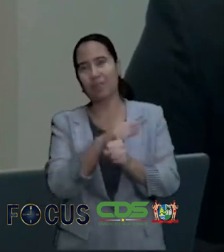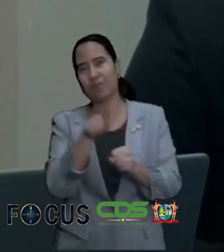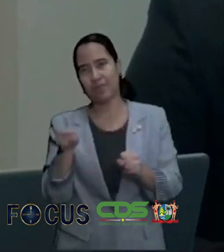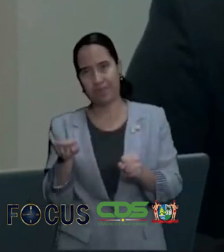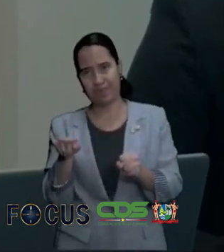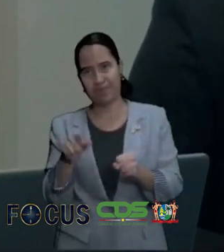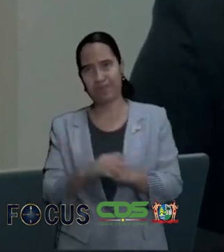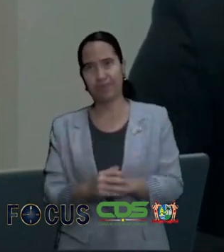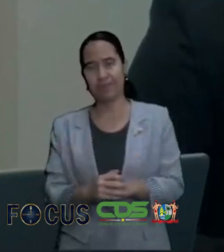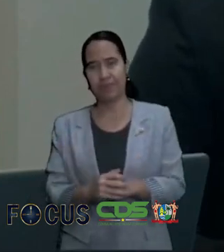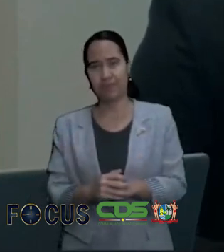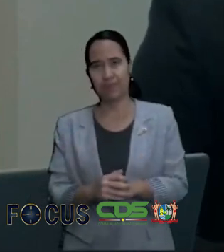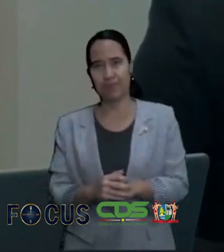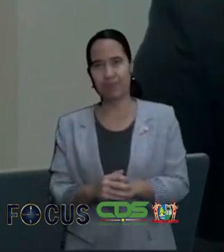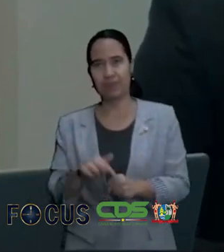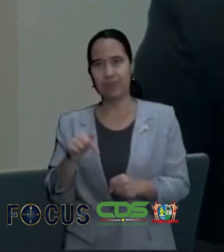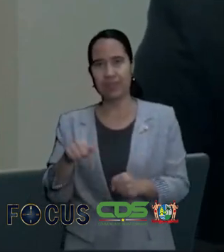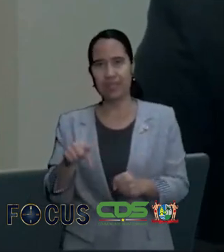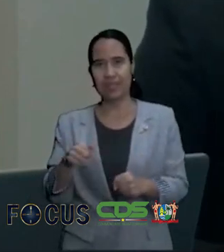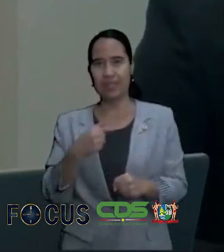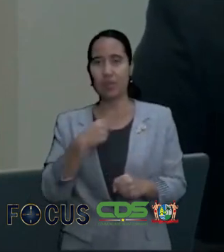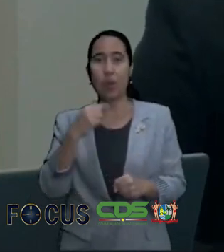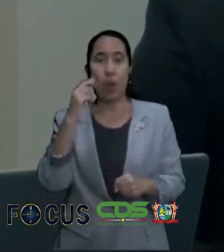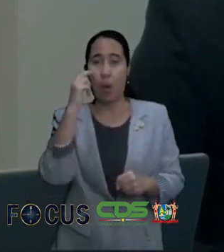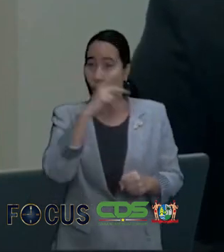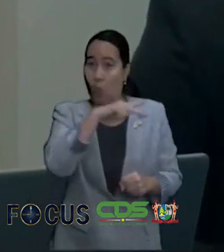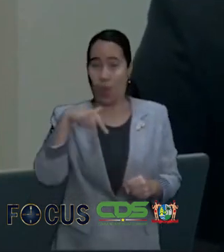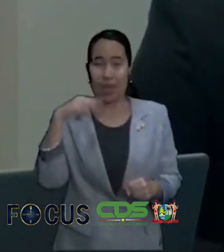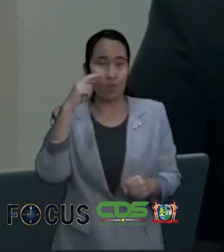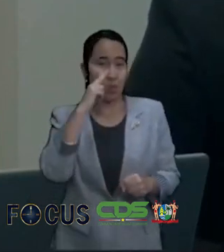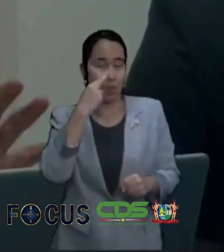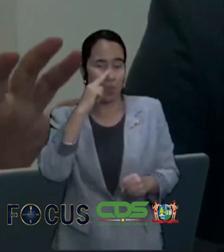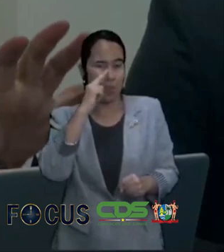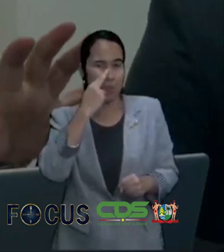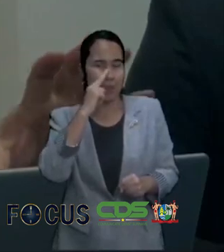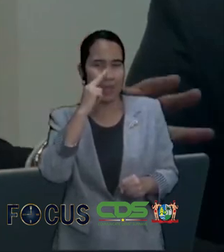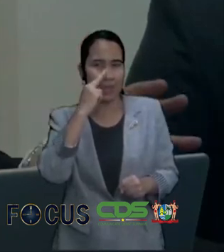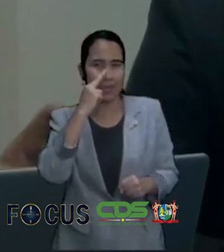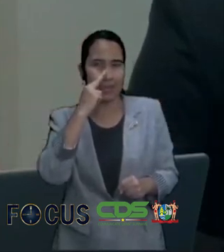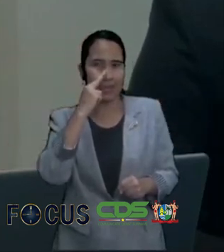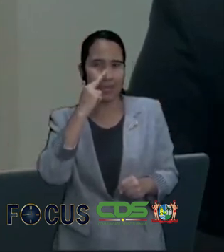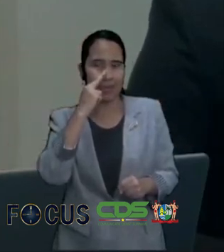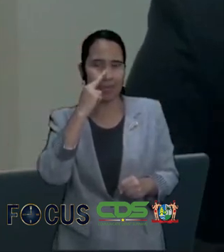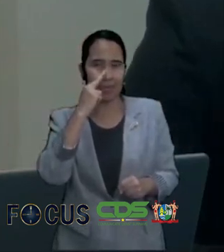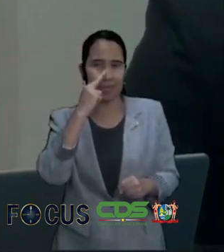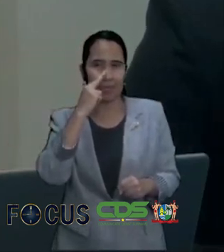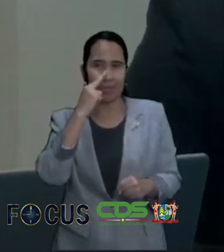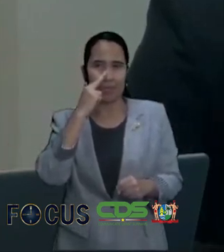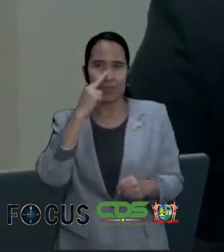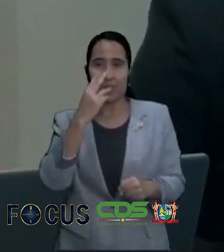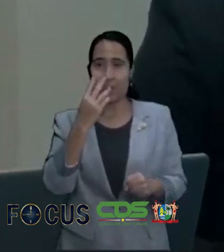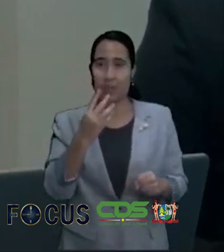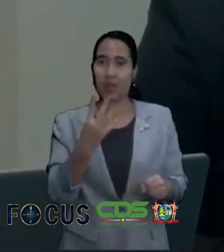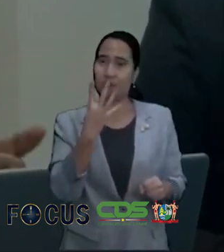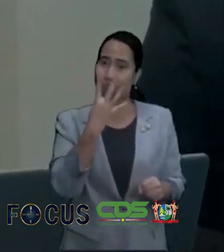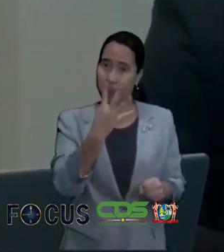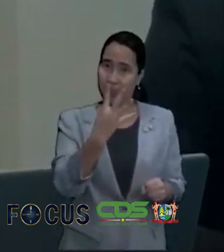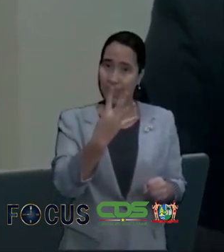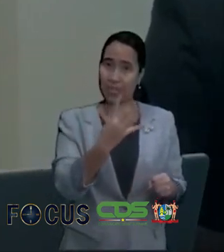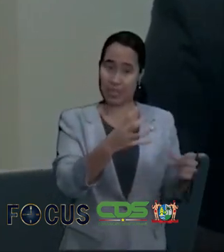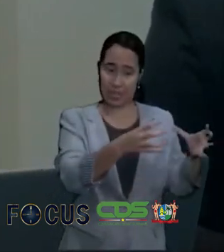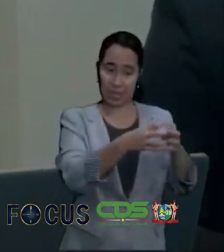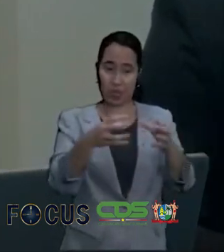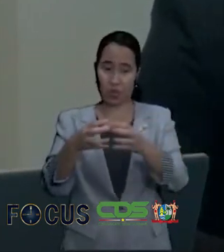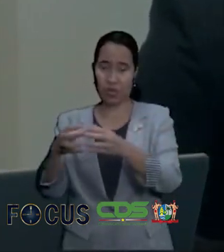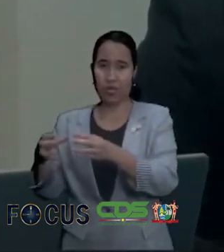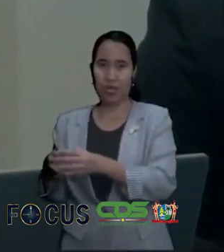zorgen. Hiermee proberen we dan alvast de mensen 1 uit de 4 categorieën hulp te bieden. Dat